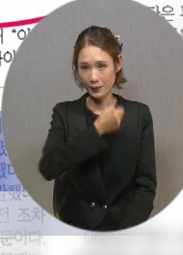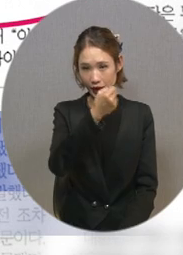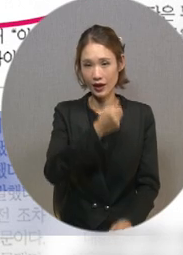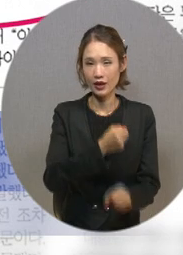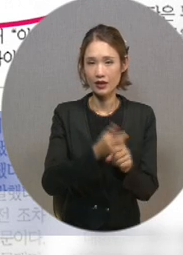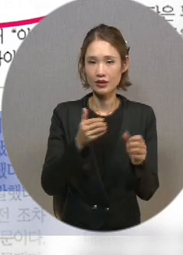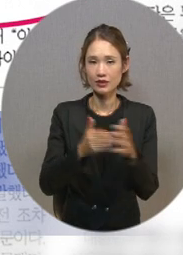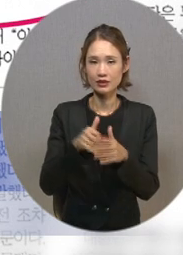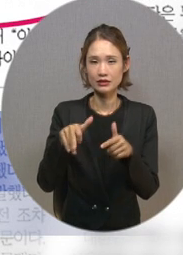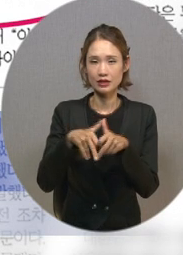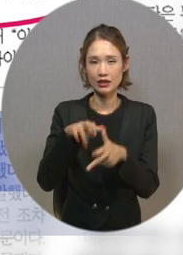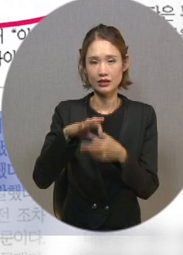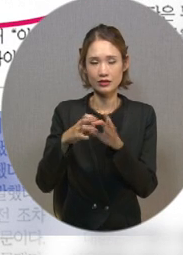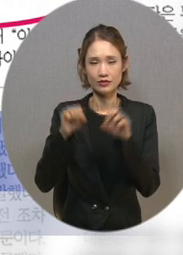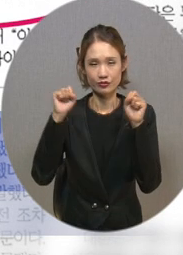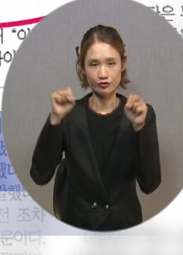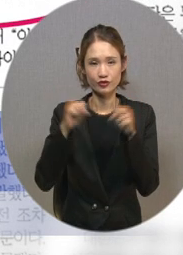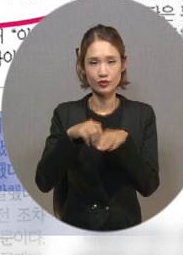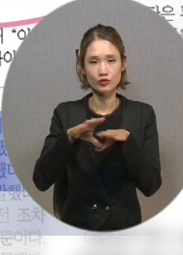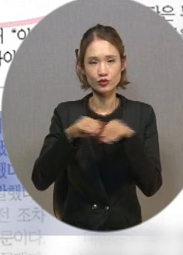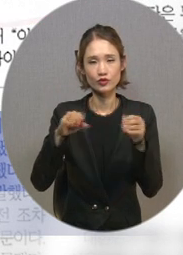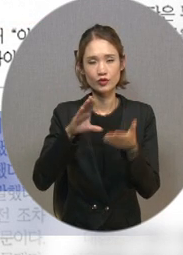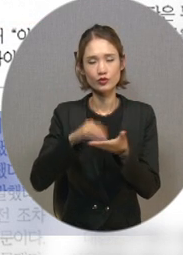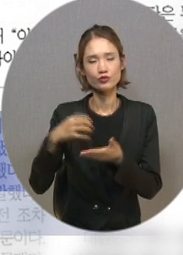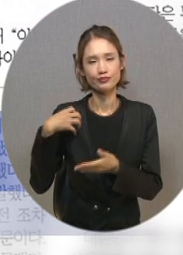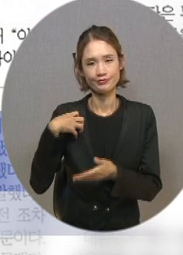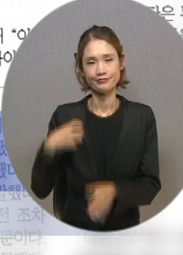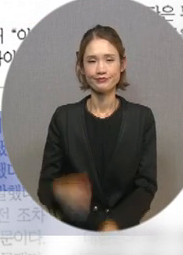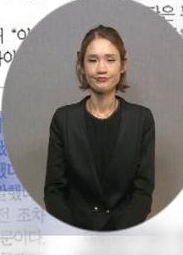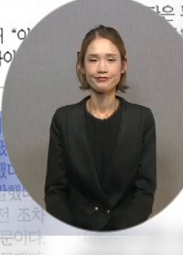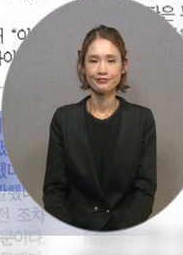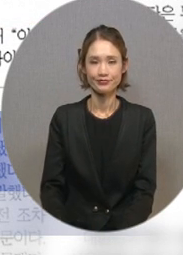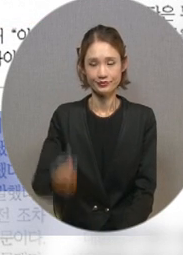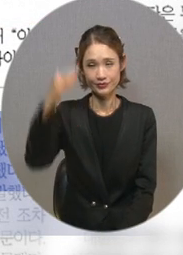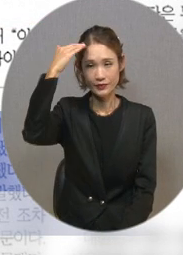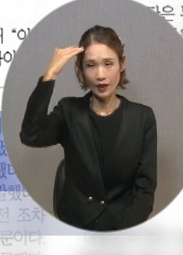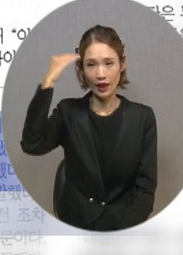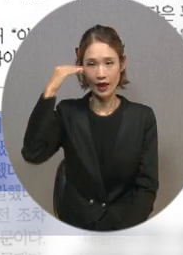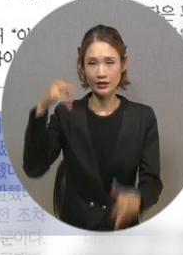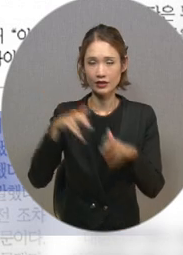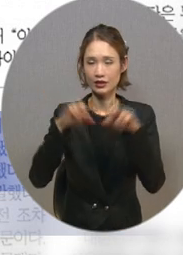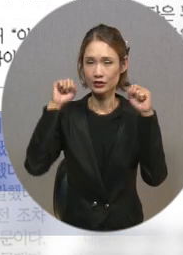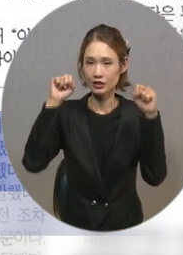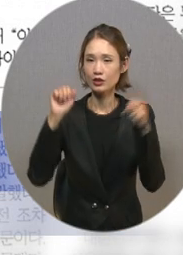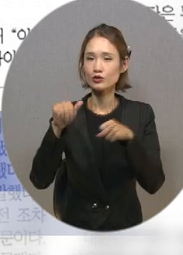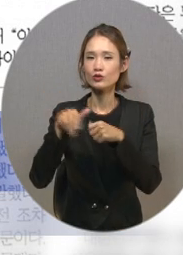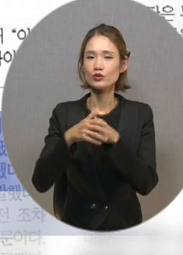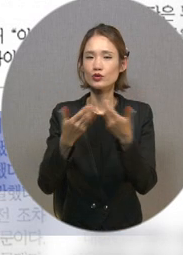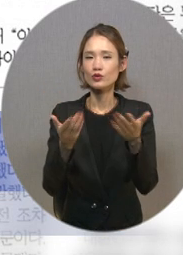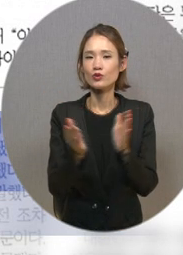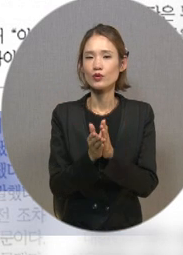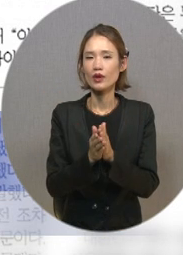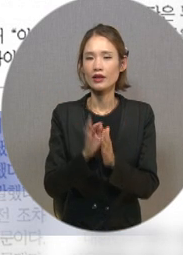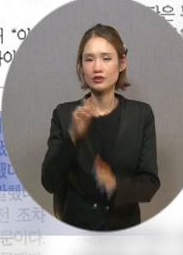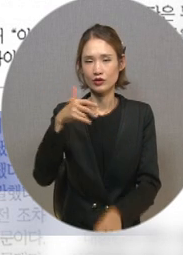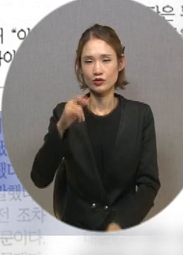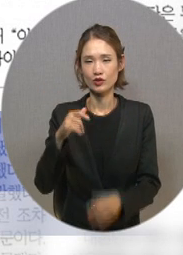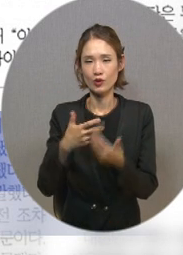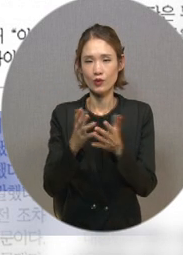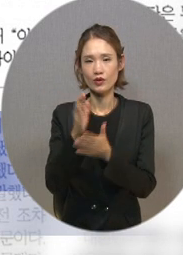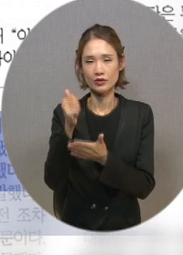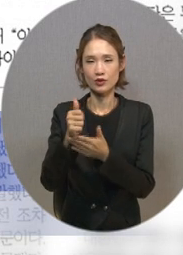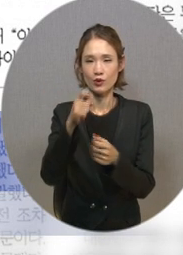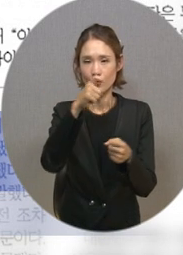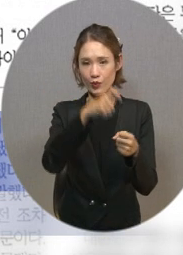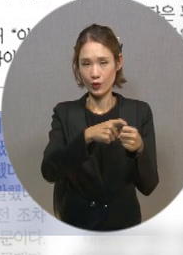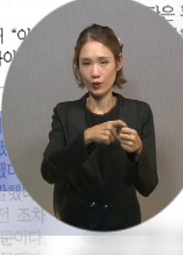체육계가 풀어야 할 숙제라는 기사가 실렸습니다 대한장애인 체육회 정진환 회장은 목표 달성 여부를